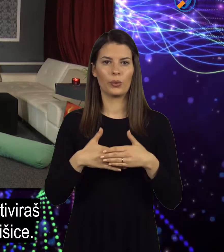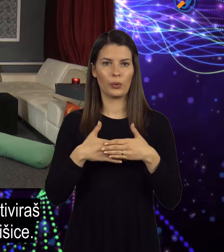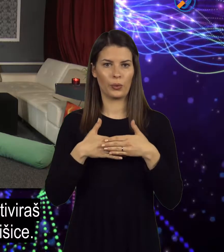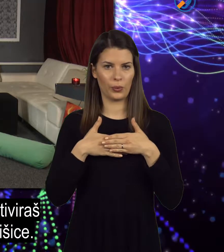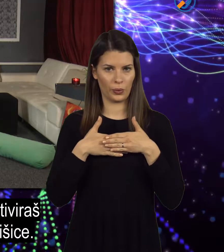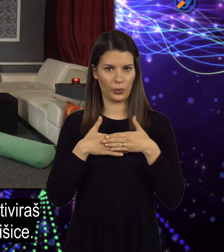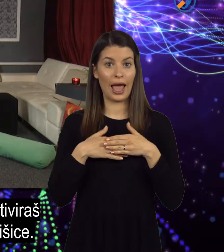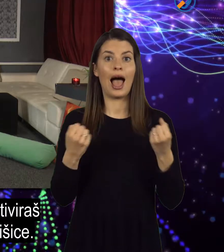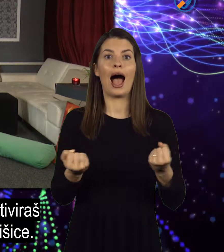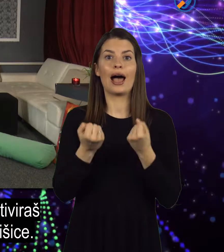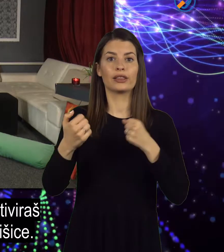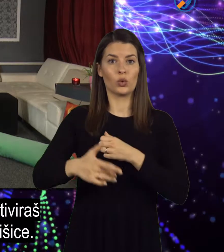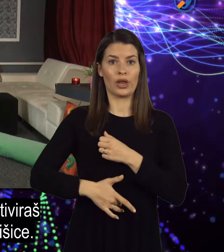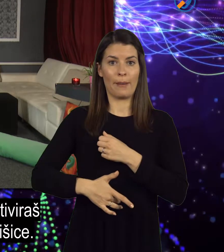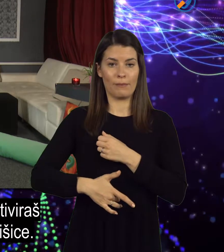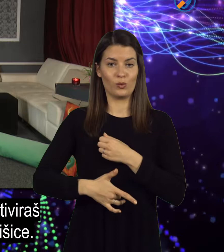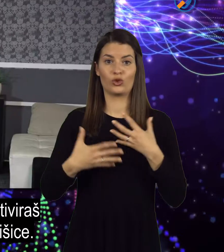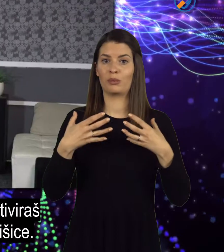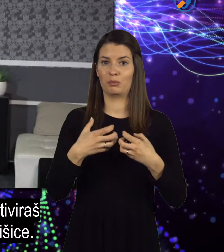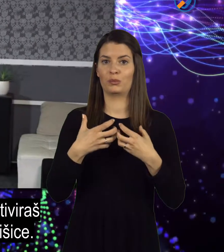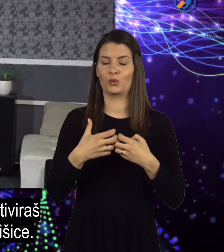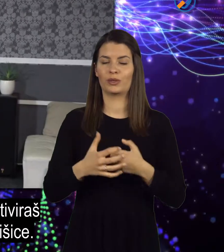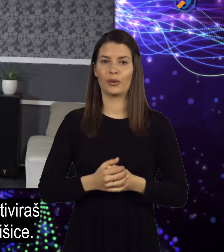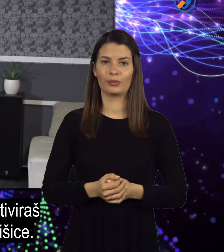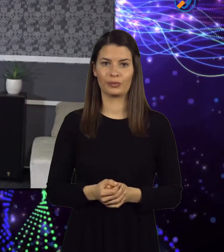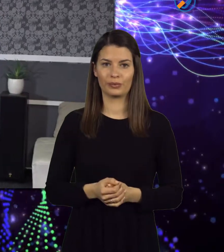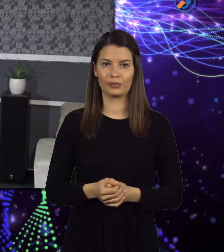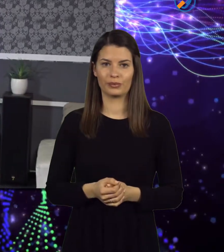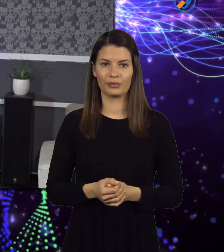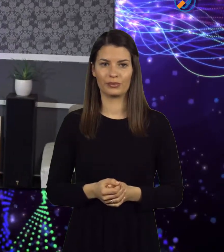Pri izdihu aktiviraš trebušne mišice.